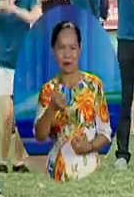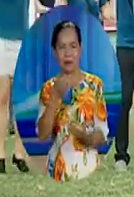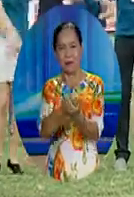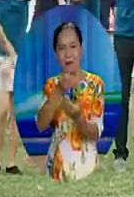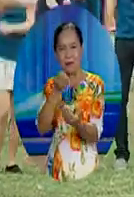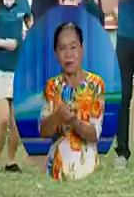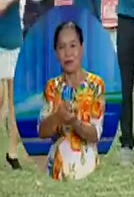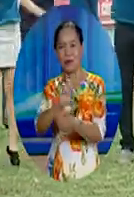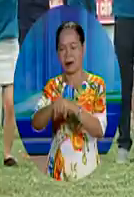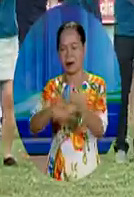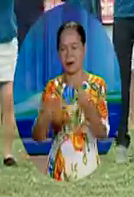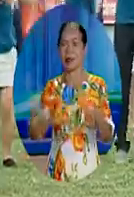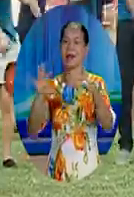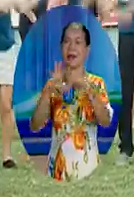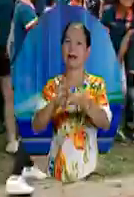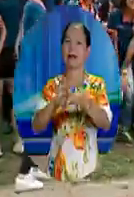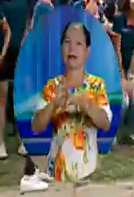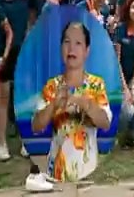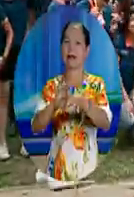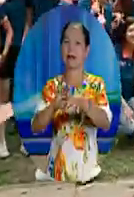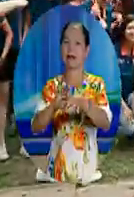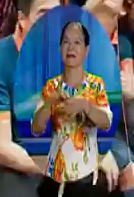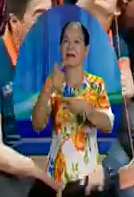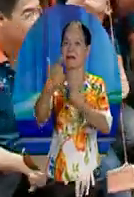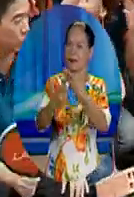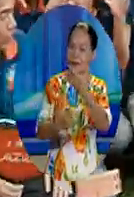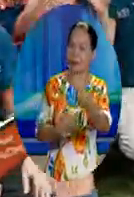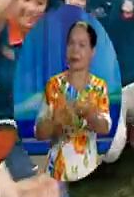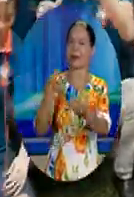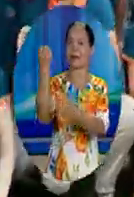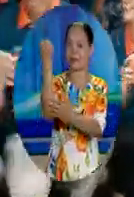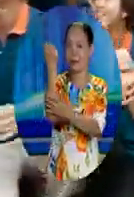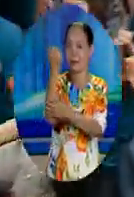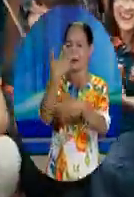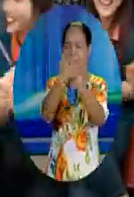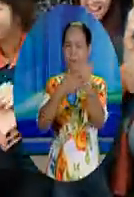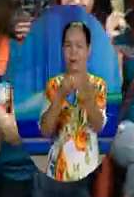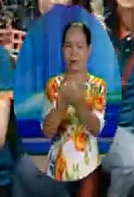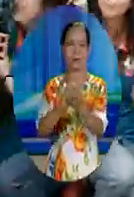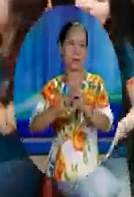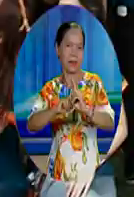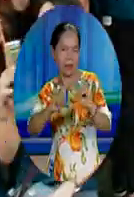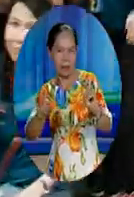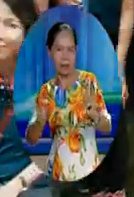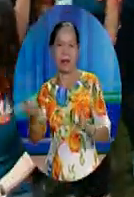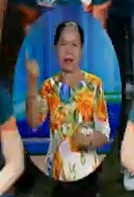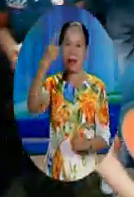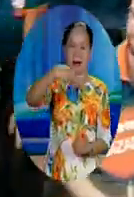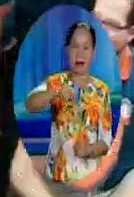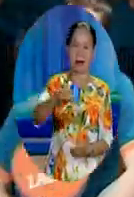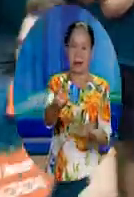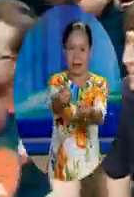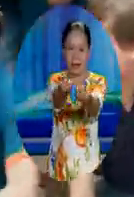trực tuyến năm nay là sự hợp tác của đơn vị với các đối tác từ các thương hiệu lớn, các trang mua sắm trực tuyến khác đến các đơn vị giao nhận ngân